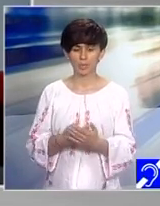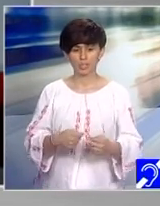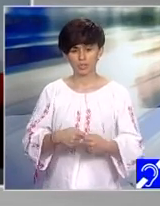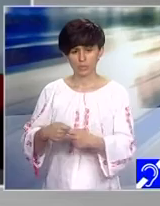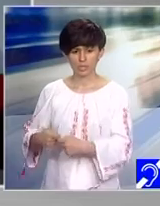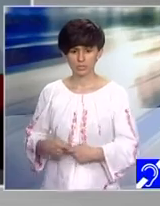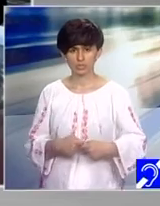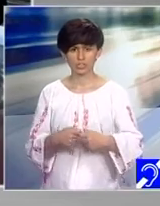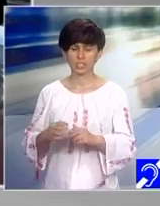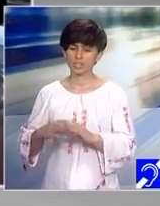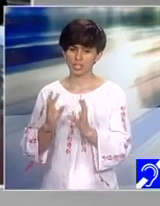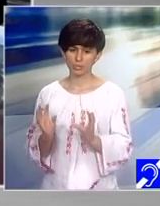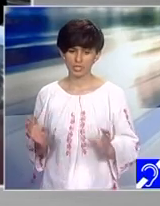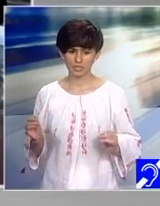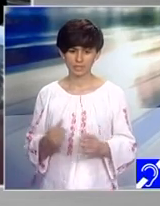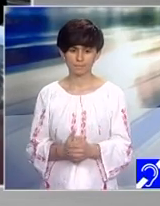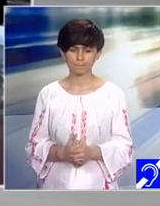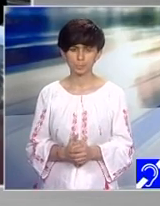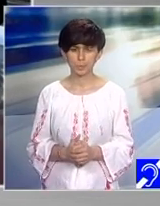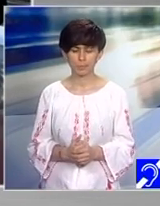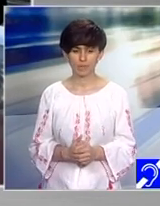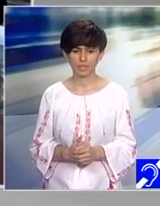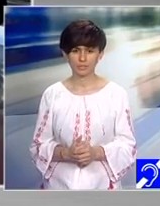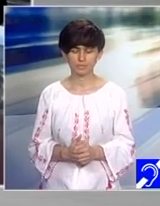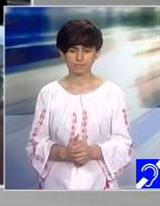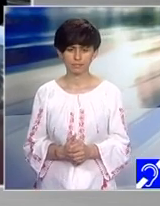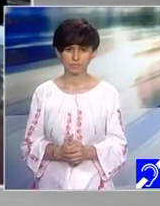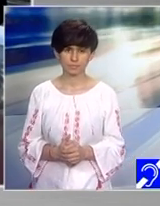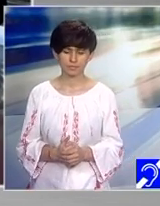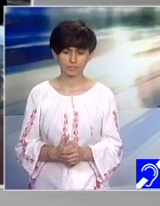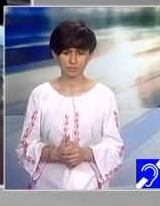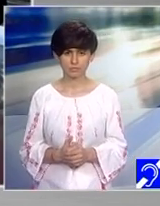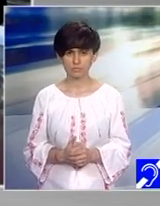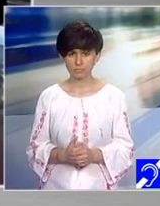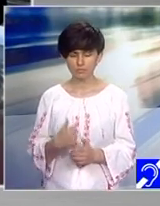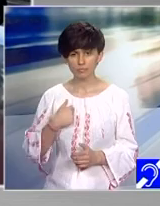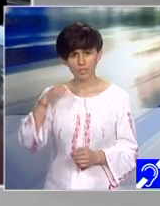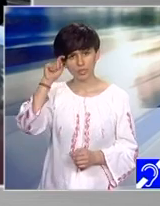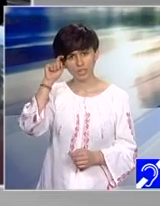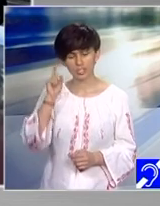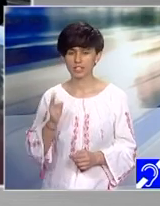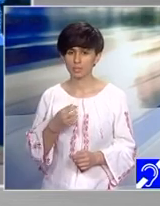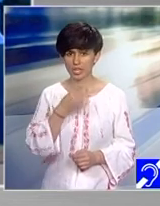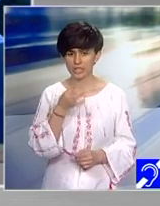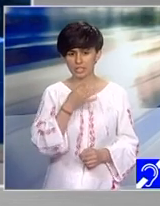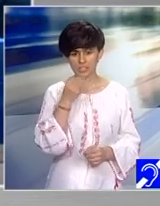românească. Răros. Mihai, mă gândesc că ați menționat în încheiere și o idee.